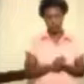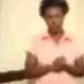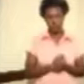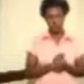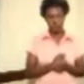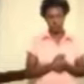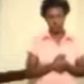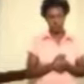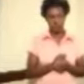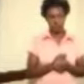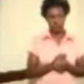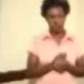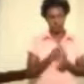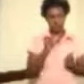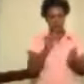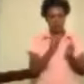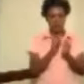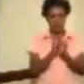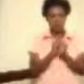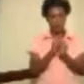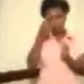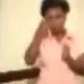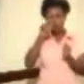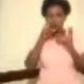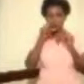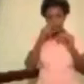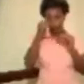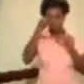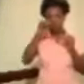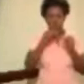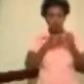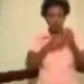Et que l'article 55 démentit. Pour parler de la reconstruction,